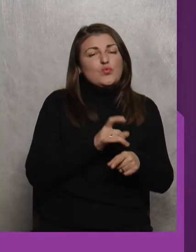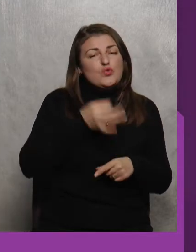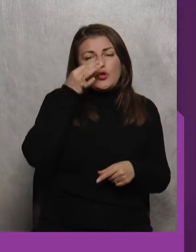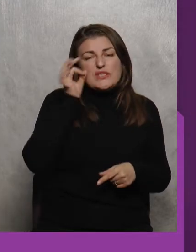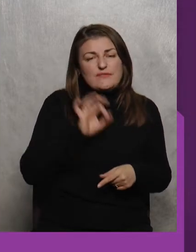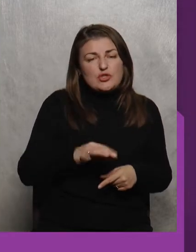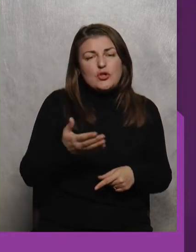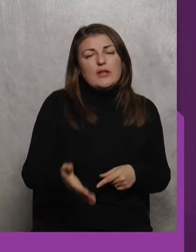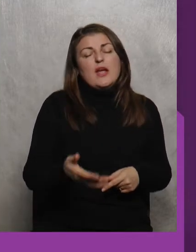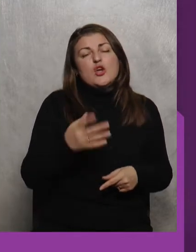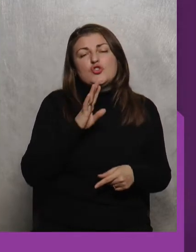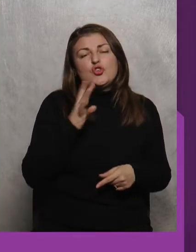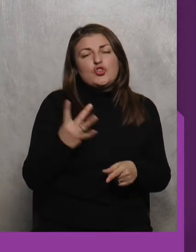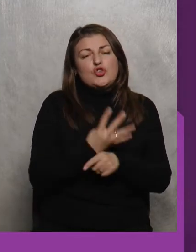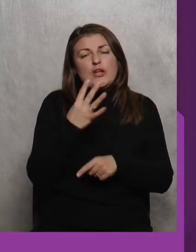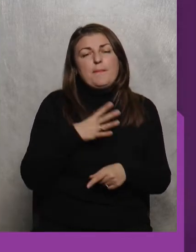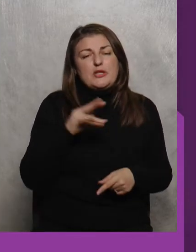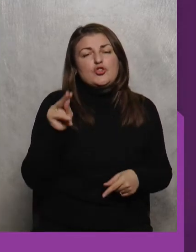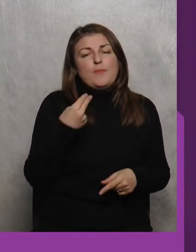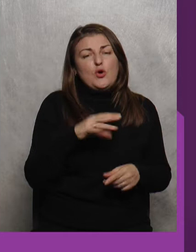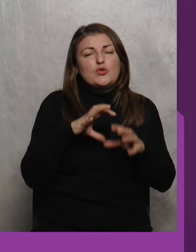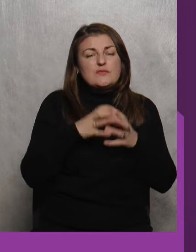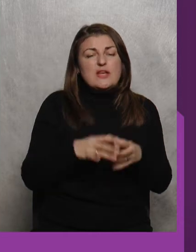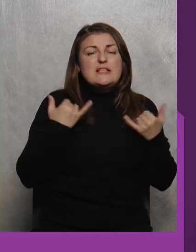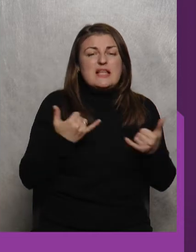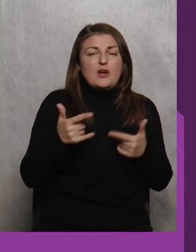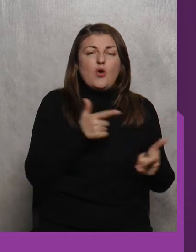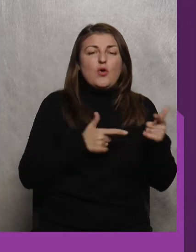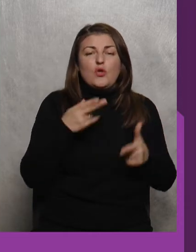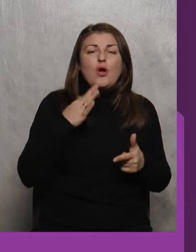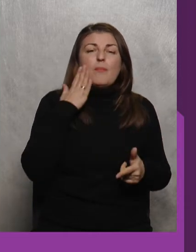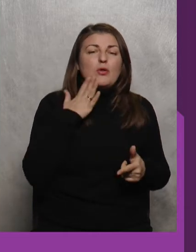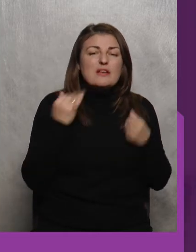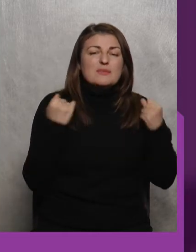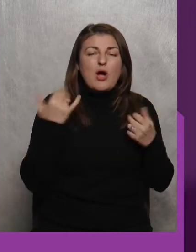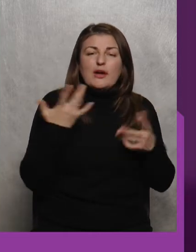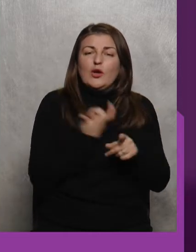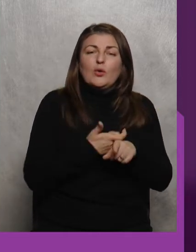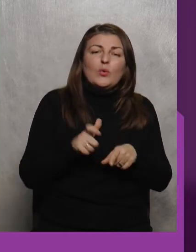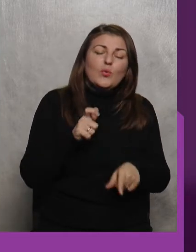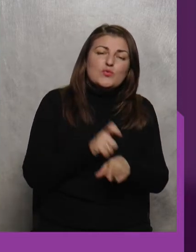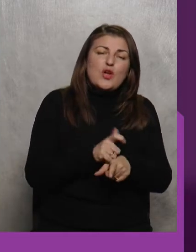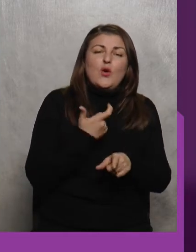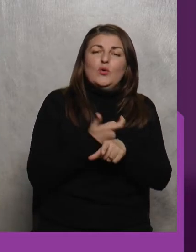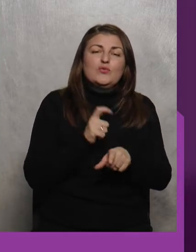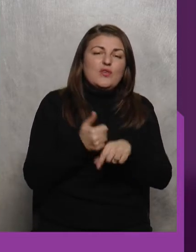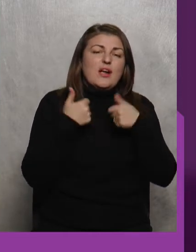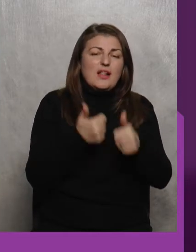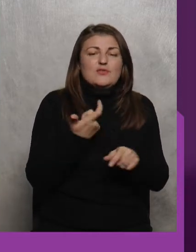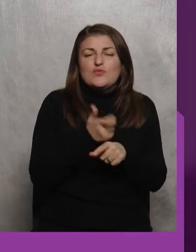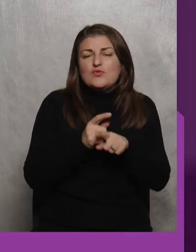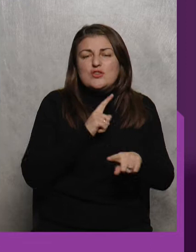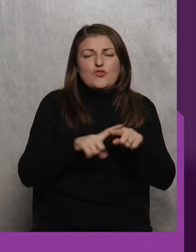досвідчений, 4 рази був чемпіоном світу, зараз готується до молдавського спортсмена, який дуже дуже класний,